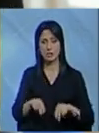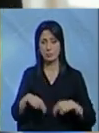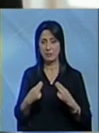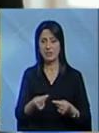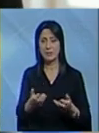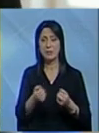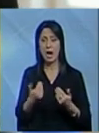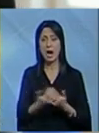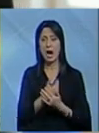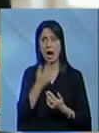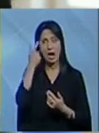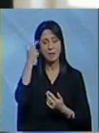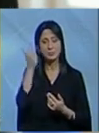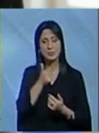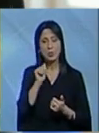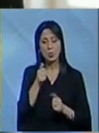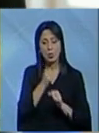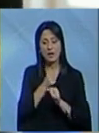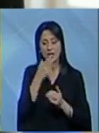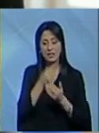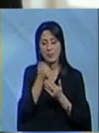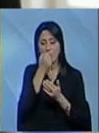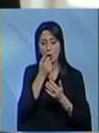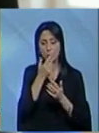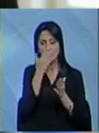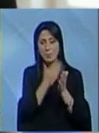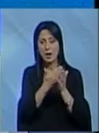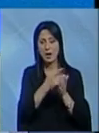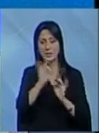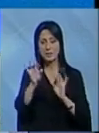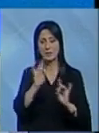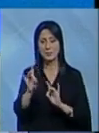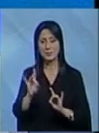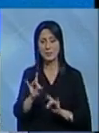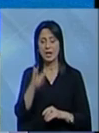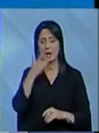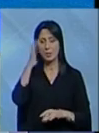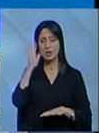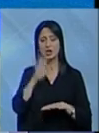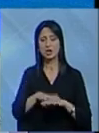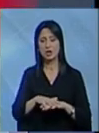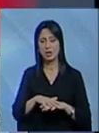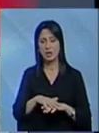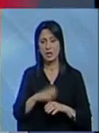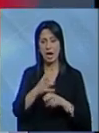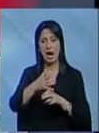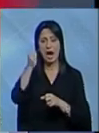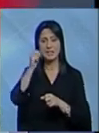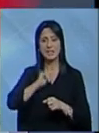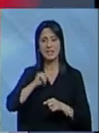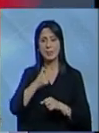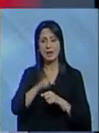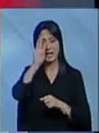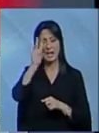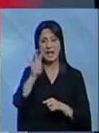რომ მიიღოთ ახალი უნარჩვევები, თუ როგორ უნდა მოახდინოთ თავიანთი პროდუქტის რეალიზება. ამერიკის შეერთებული შტატების სახაზინო დეპარტამენტმა